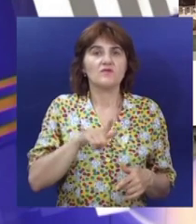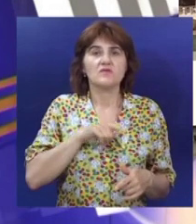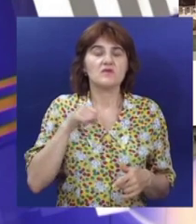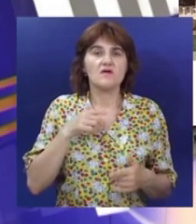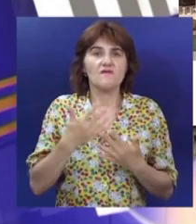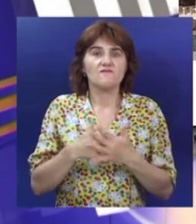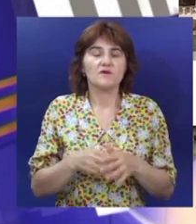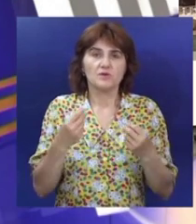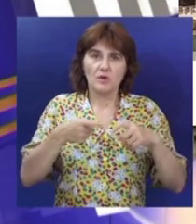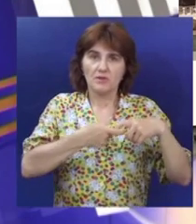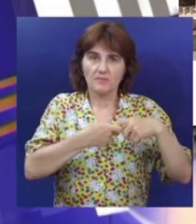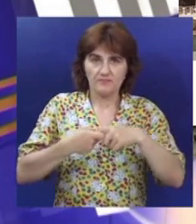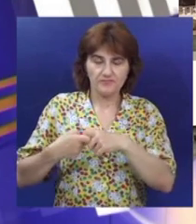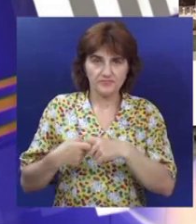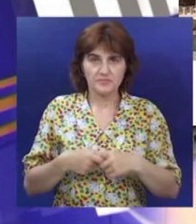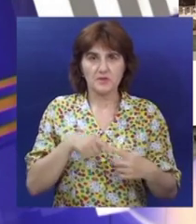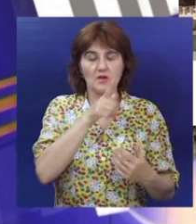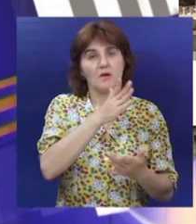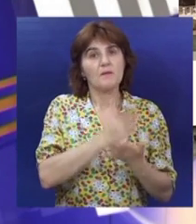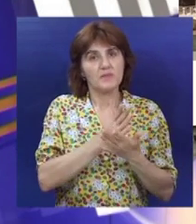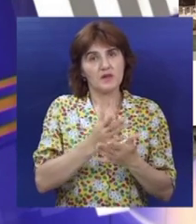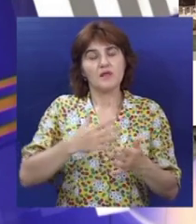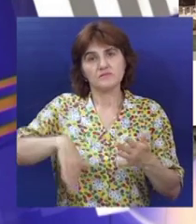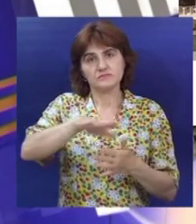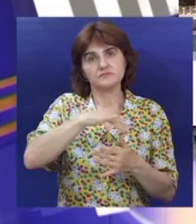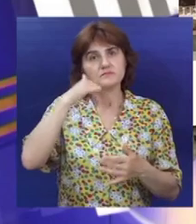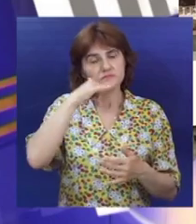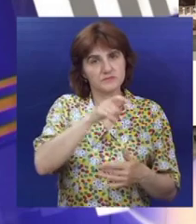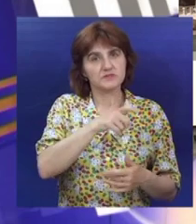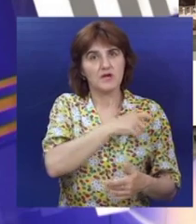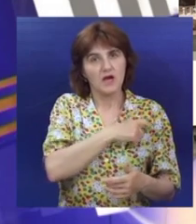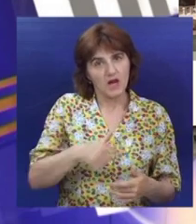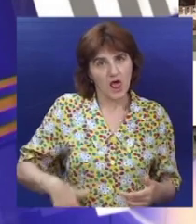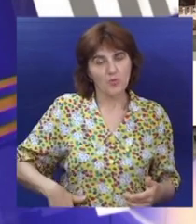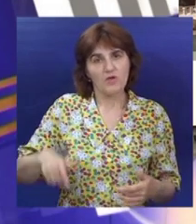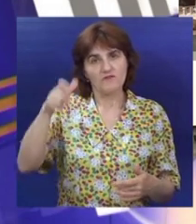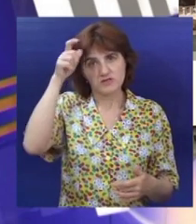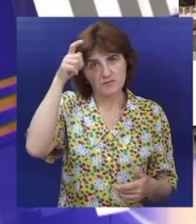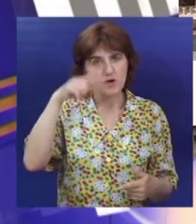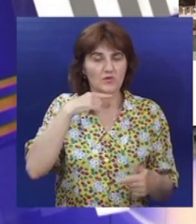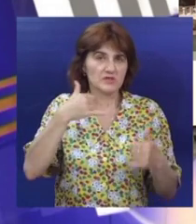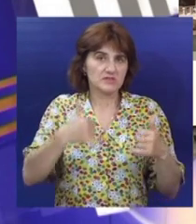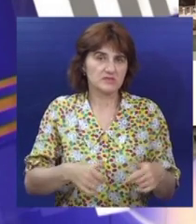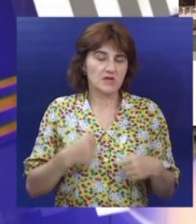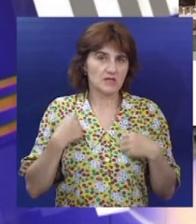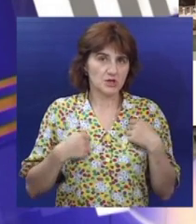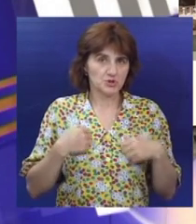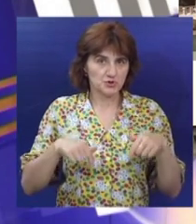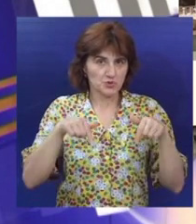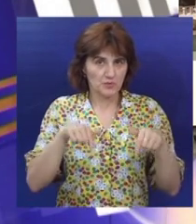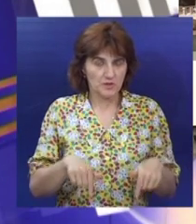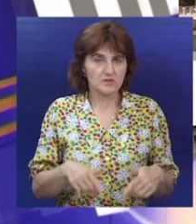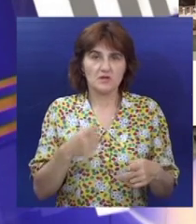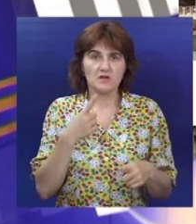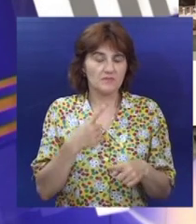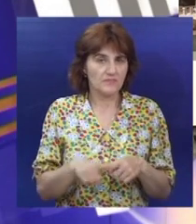to upravo inovacije iz naše kompanije. Prvi grad koji smo posetili bio je Kragujevac, usledio je Beograd i završna manifestacija održava